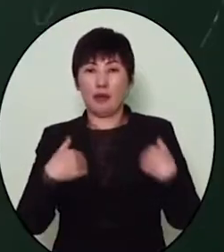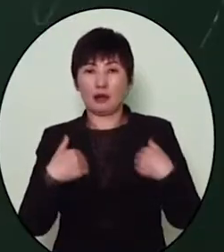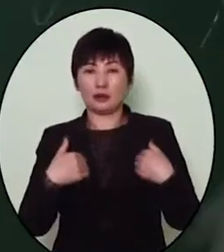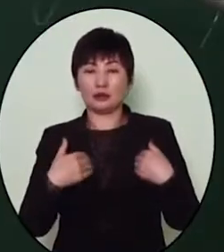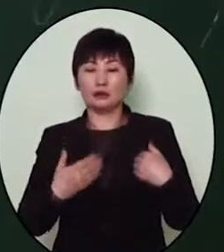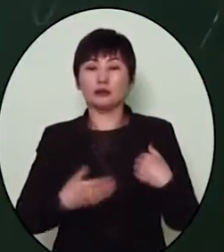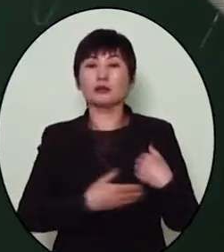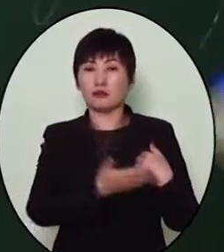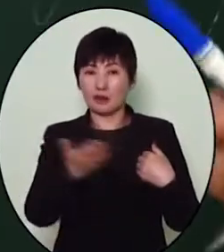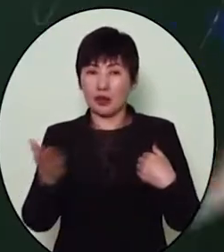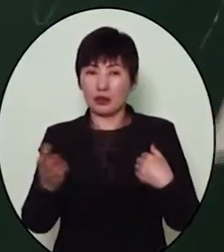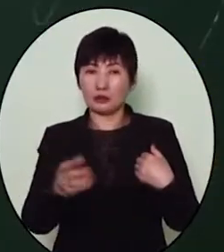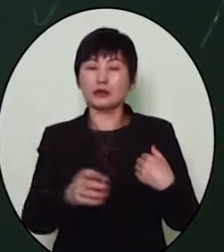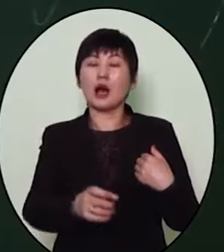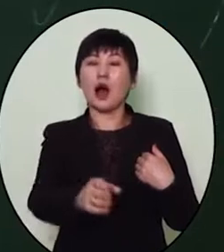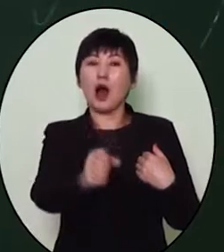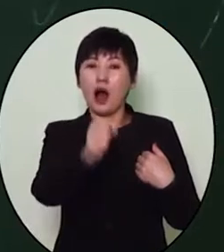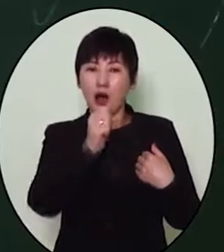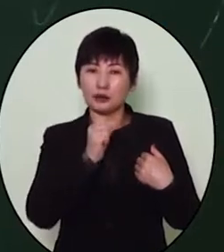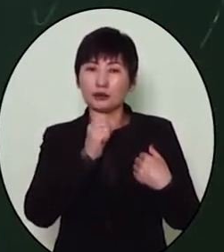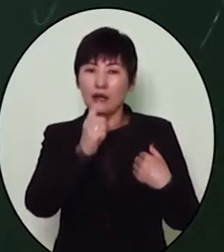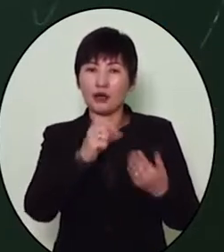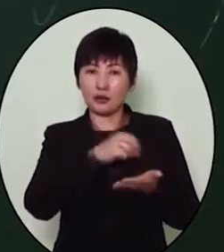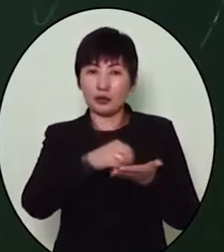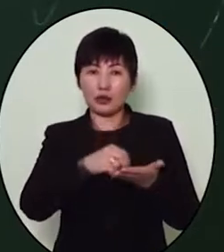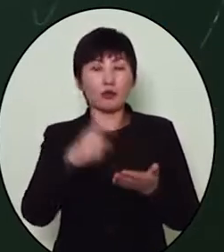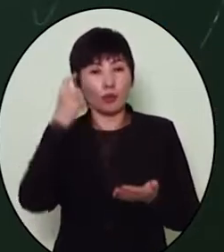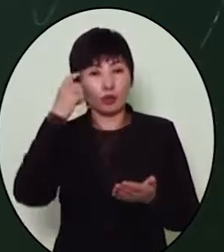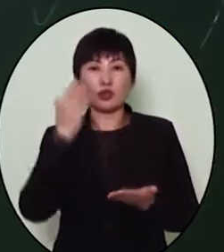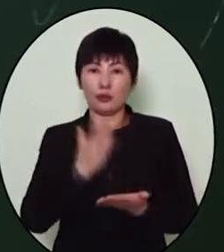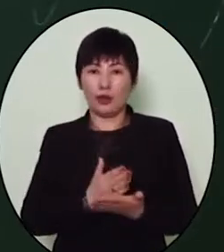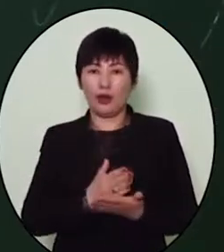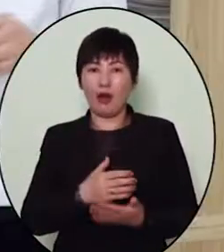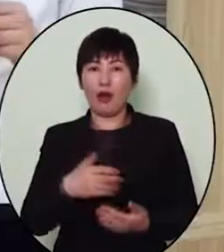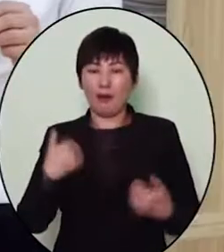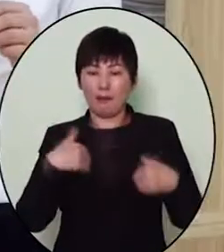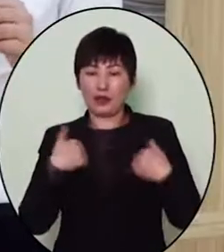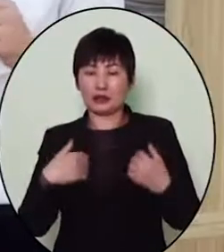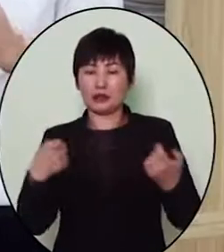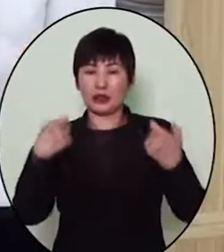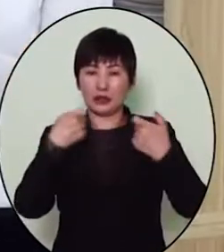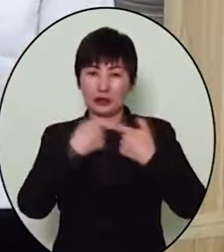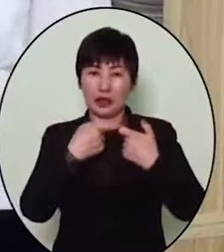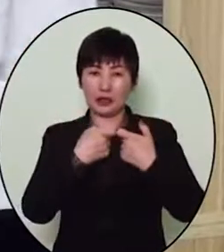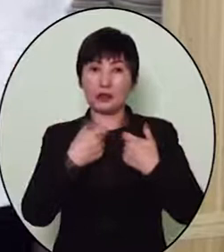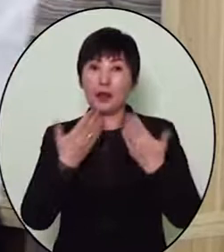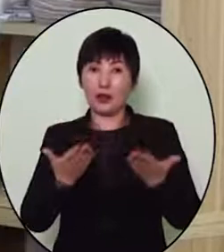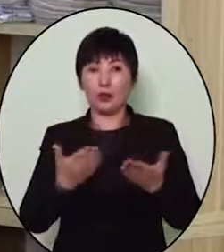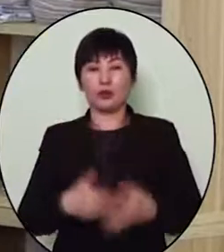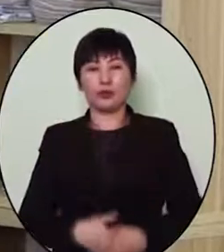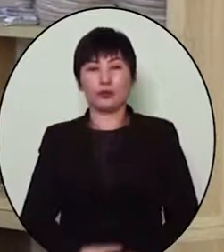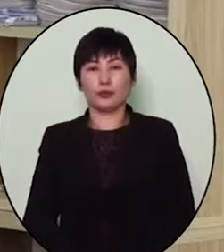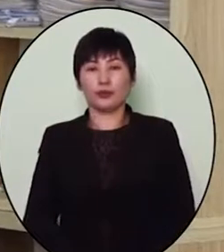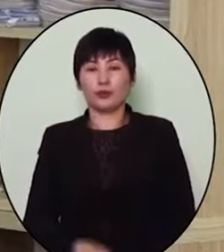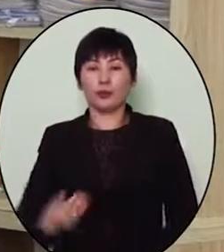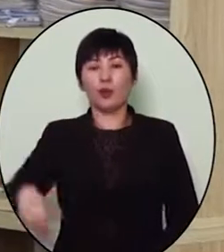Багш нь та нарыг асуултанд хариулж бичсэн байх гэж бодож байна. Тэгвэл миний хариулт та нарыгтай таарч